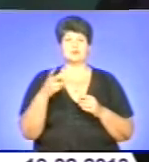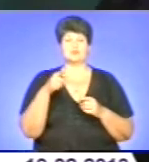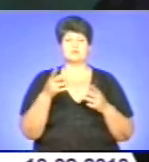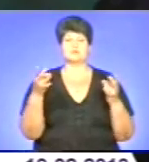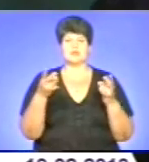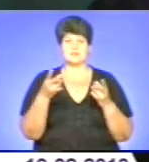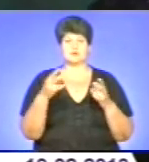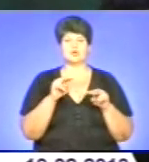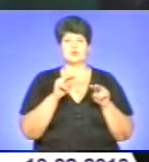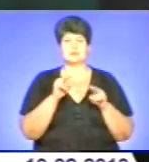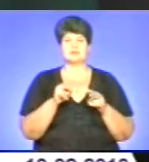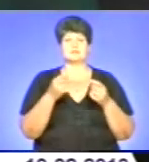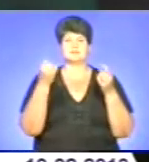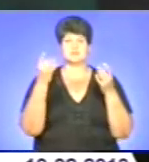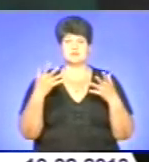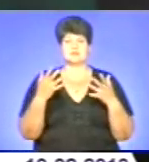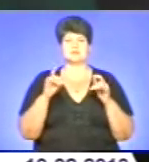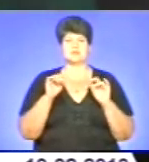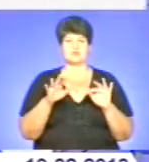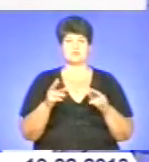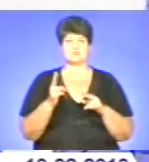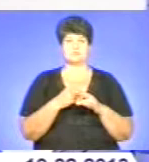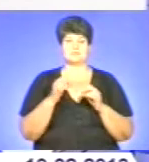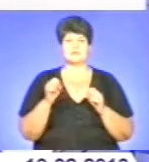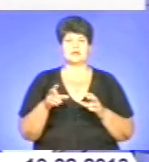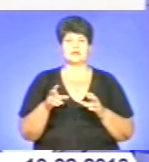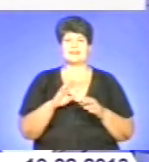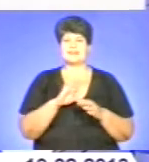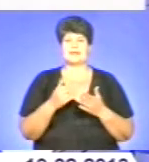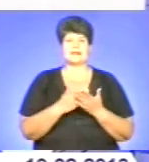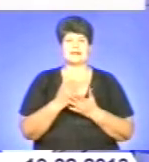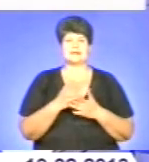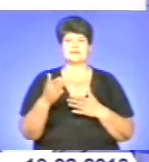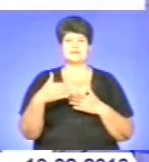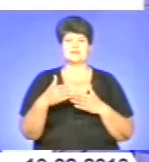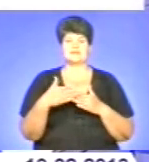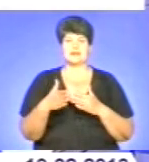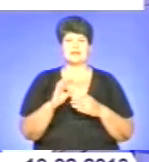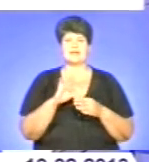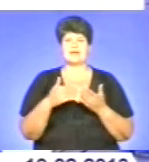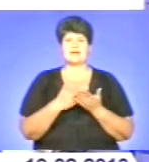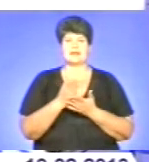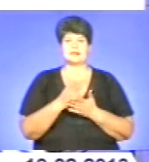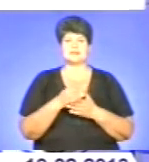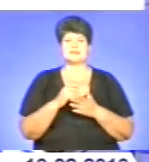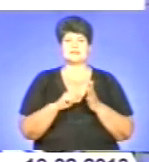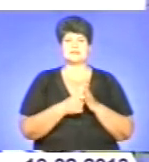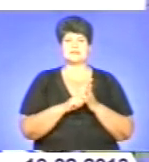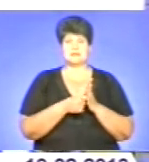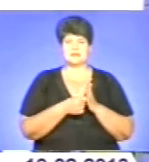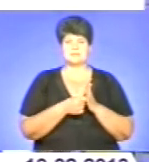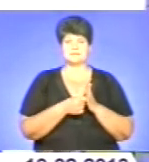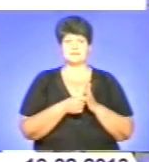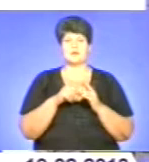дотримуватися елементарних заходів безпеки неякісні двері і неякісні замки злочинці